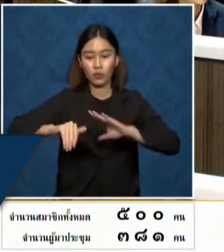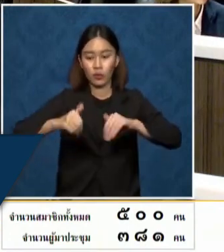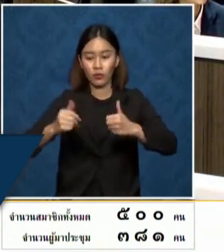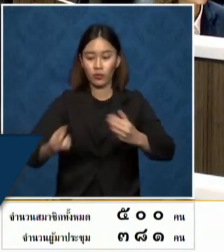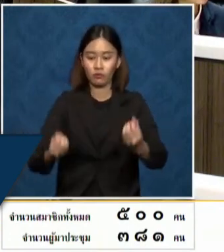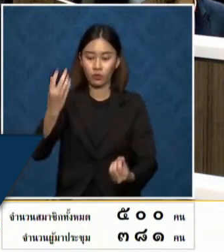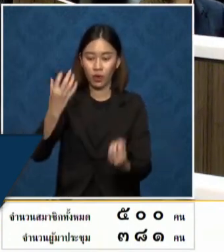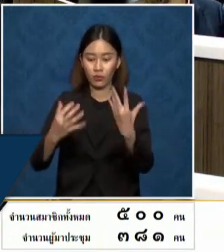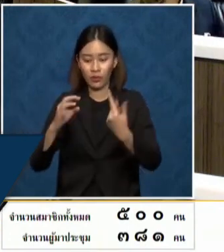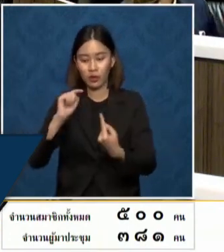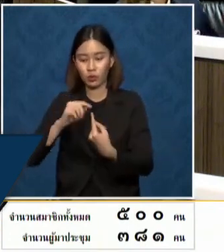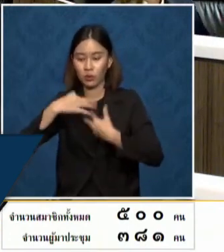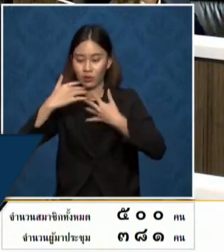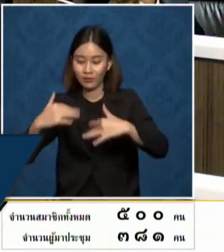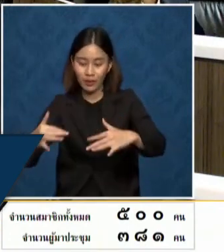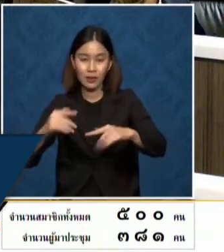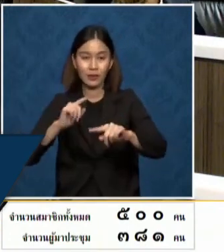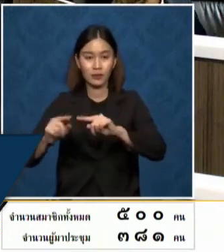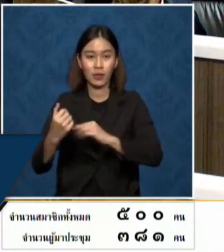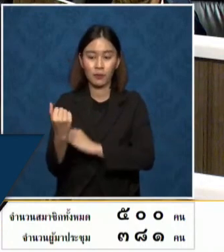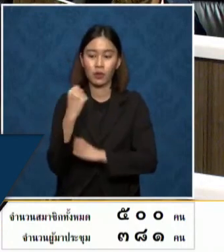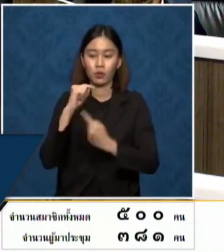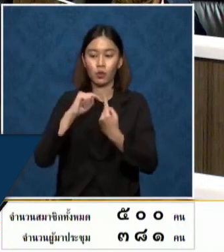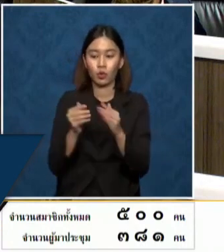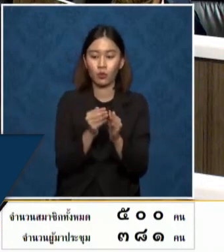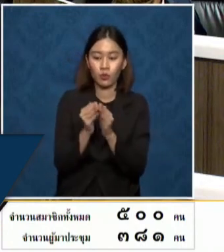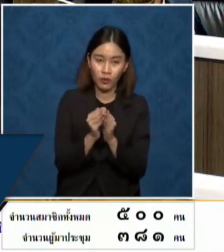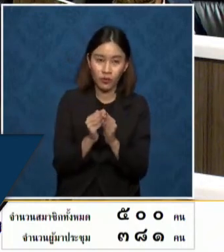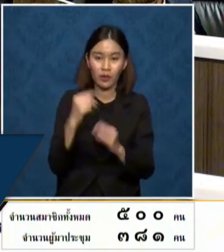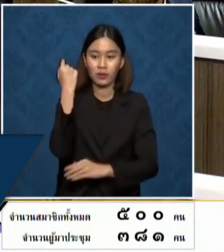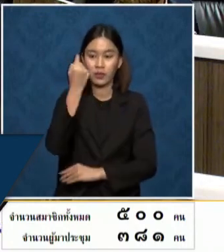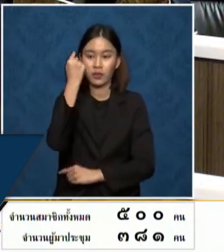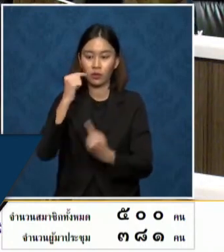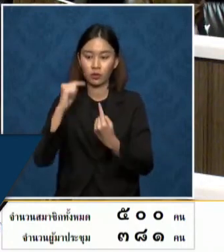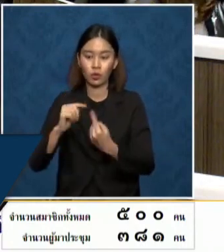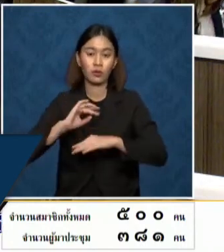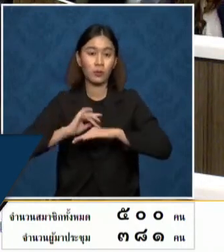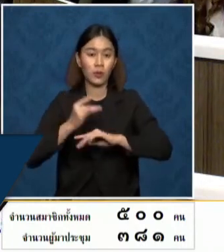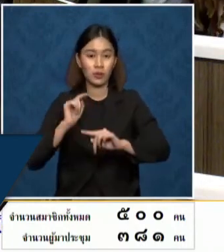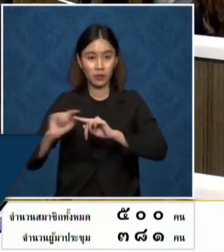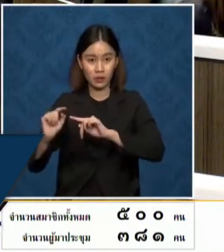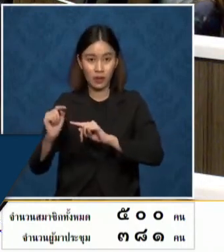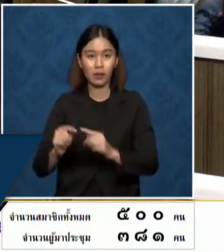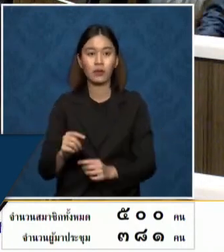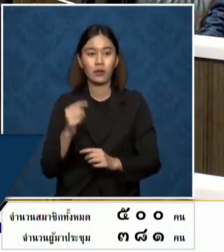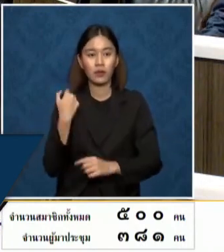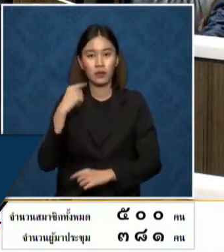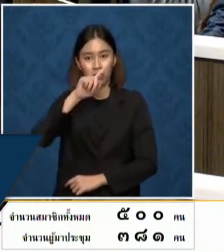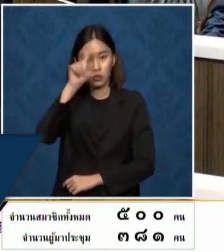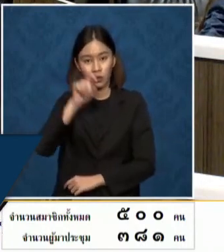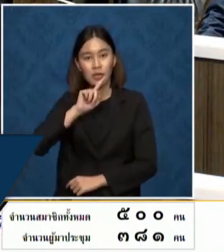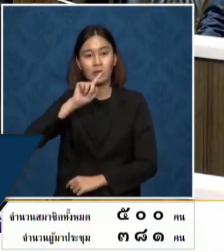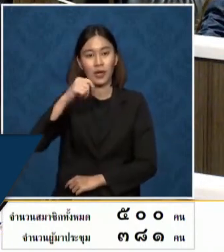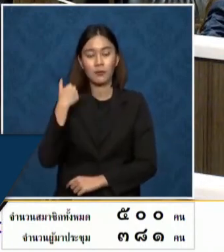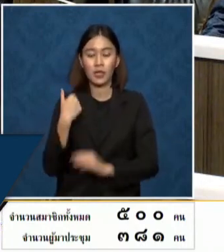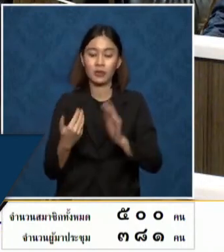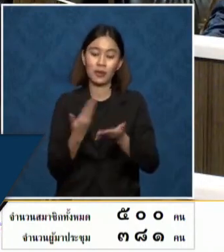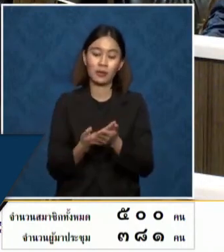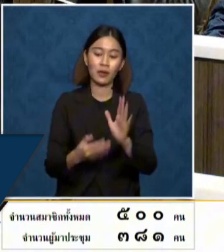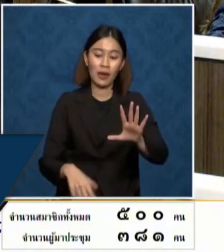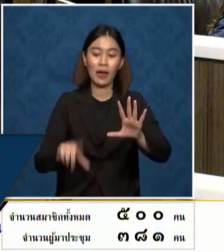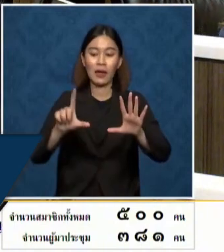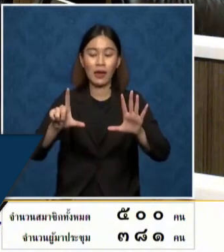ทรัพยากรทางทะเลและชายฝั่งเพื่อความมั่นคงทางอาหารและการท่องเที่ยวเชิงนิเวศน์และที่ต้องตั้งคำถามคือ 5ล้าน